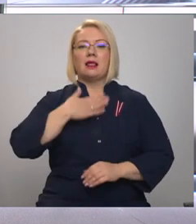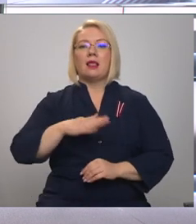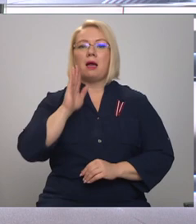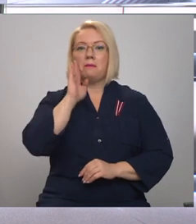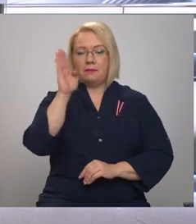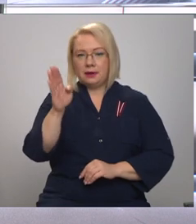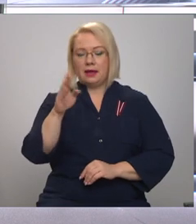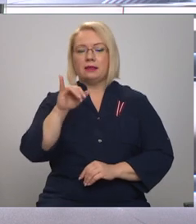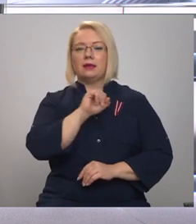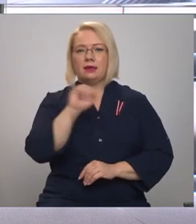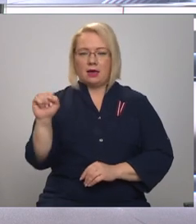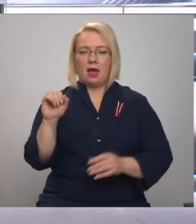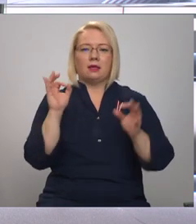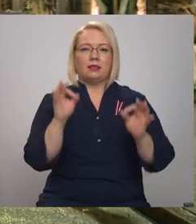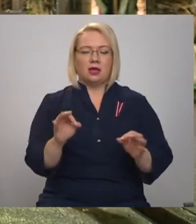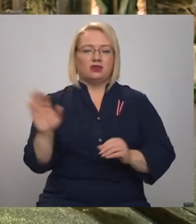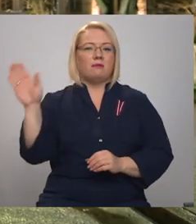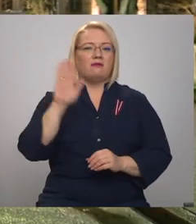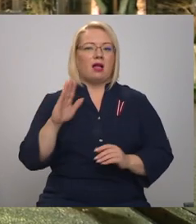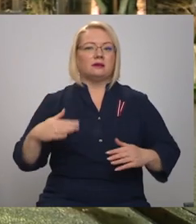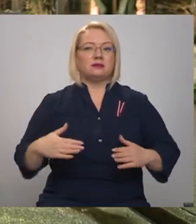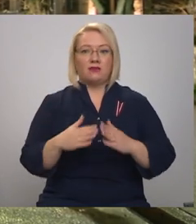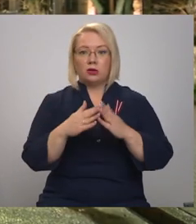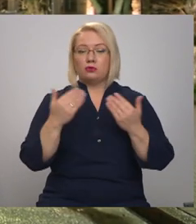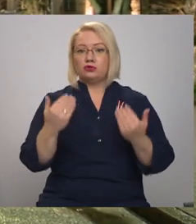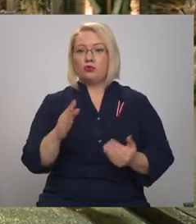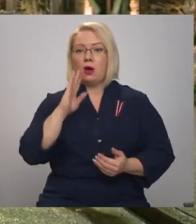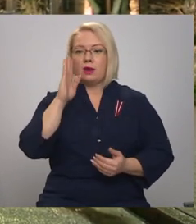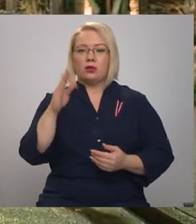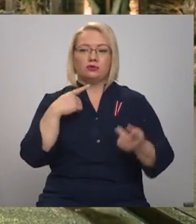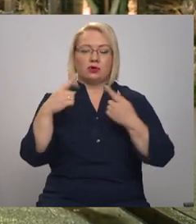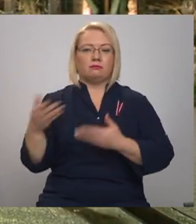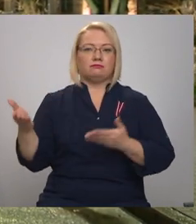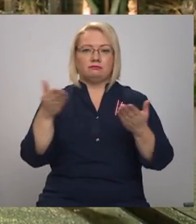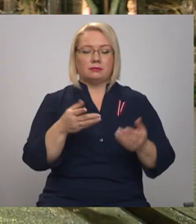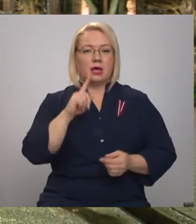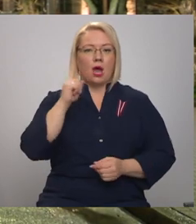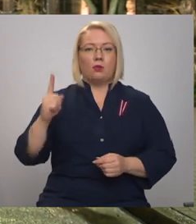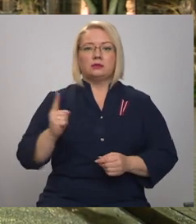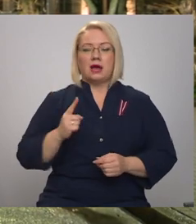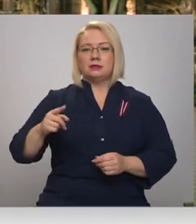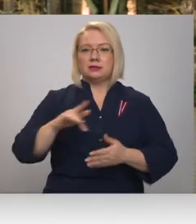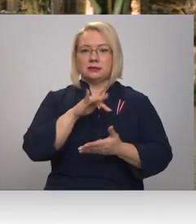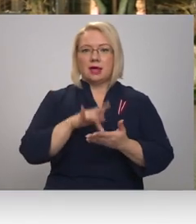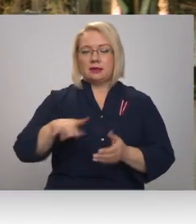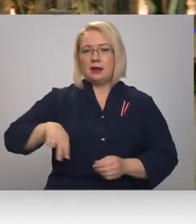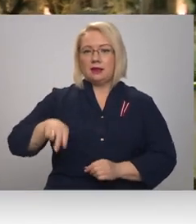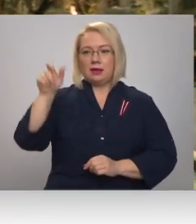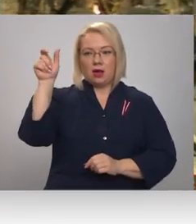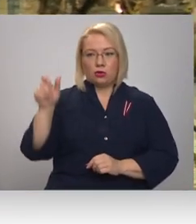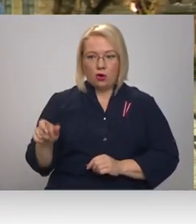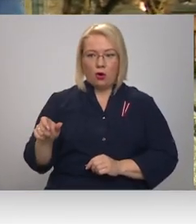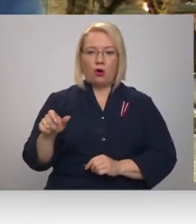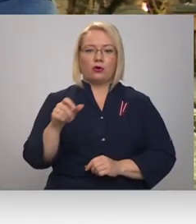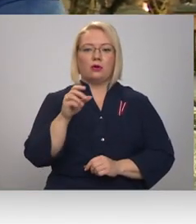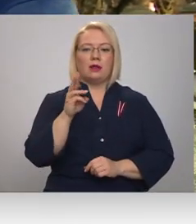Labrīt! Jā, tik tiešām valsts svētkos un šorīt uz sarunu esmu aicinājusi jaunsardzes centra direktoru, pulkvežu leitnantu